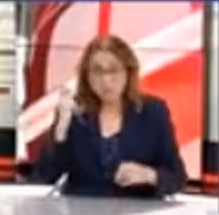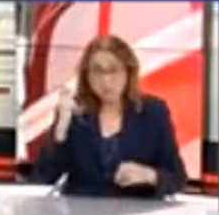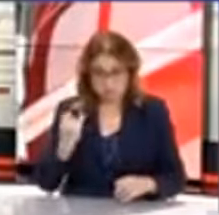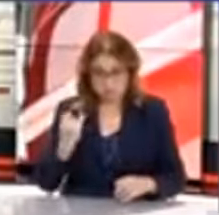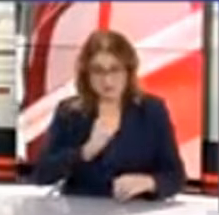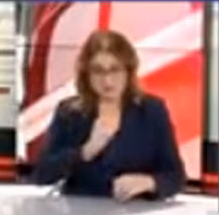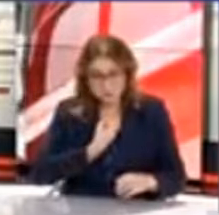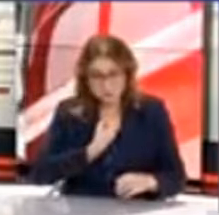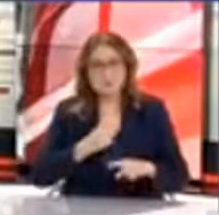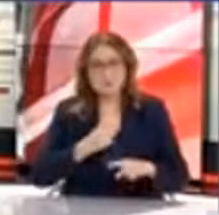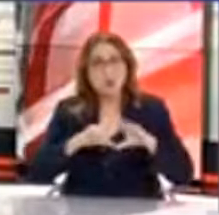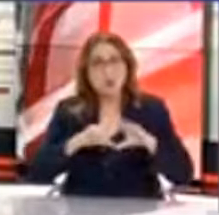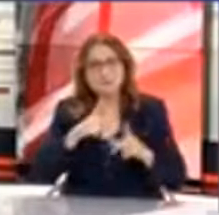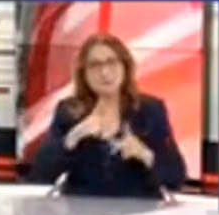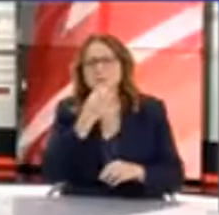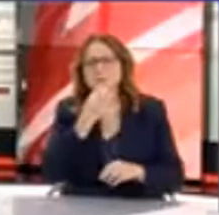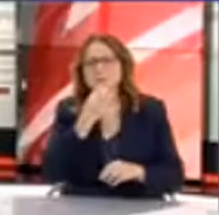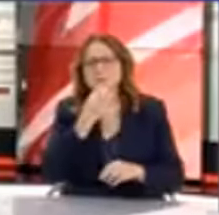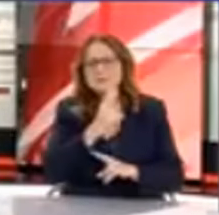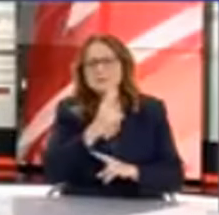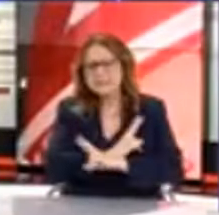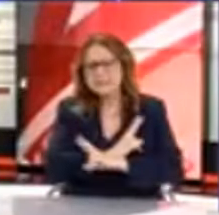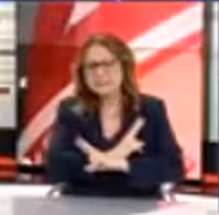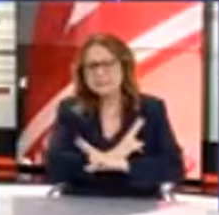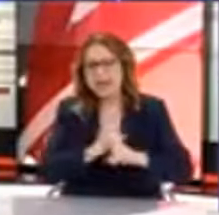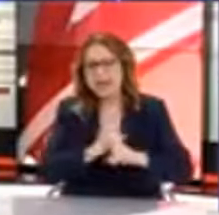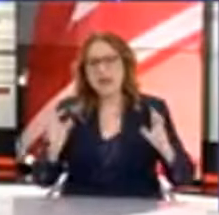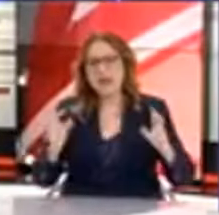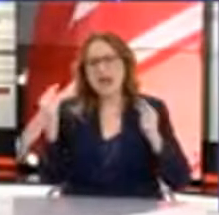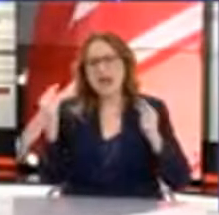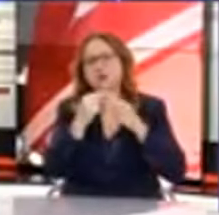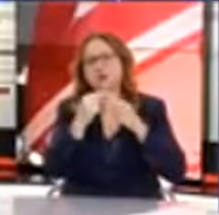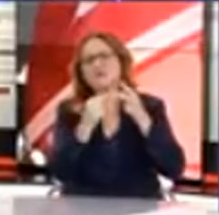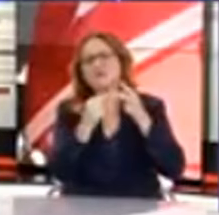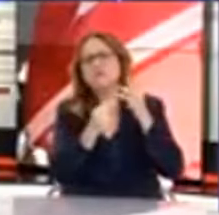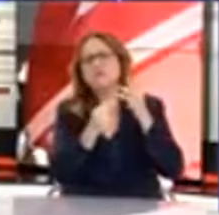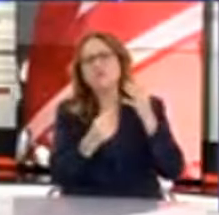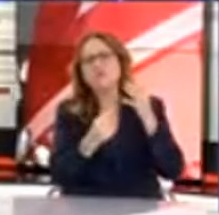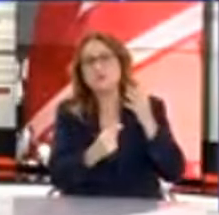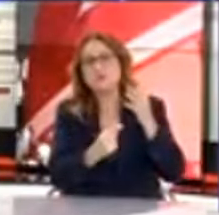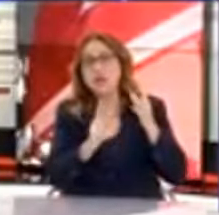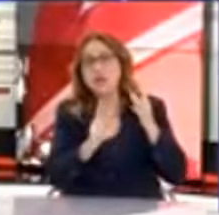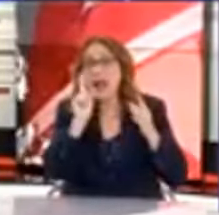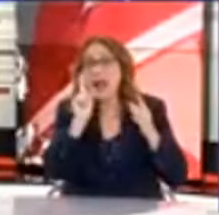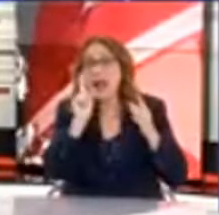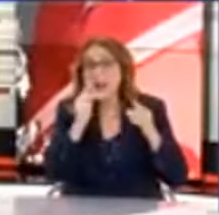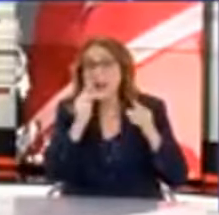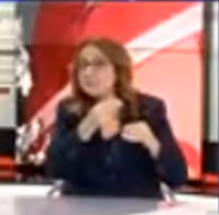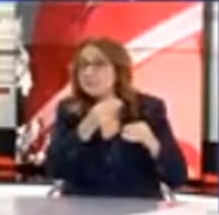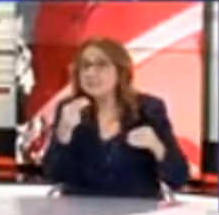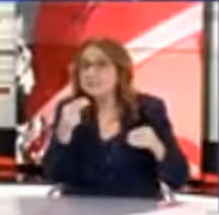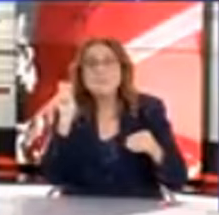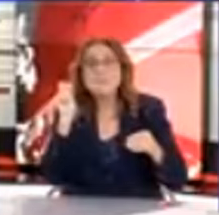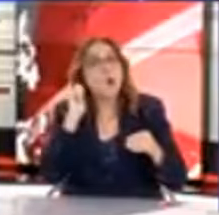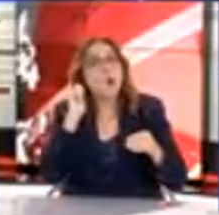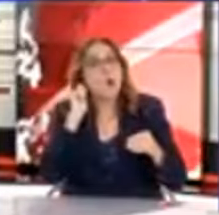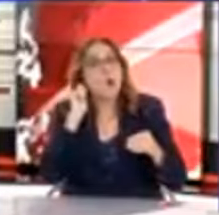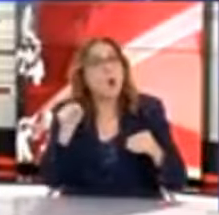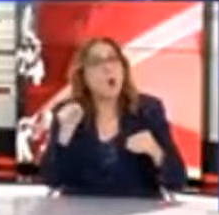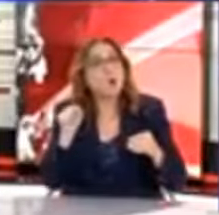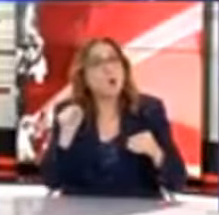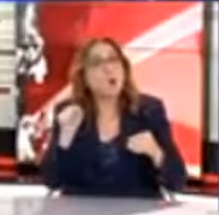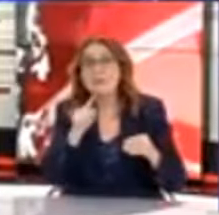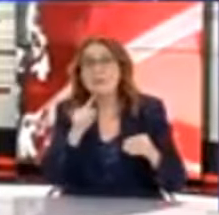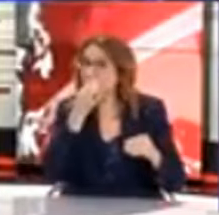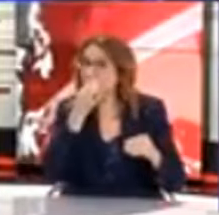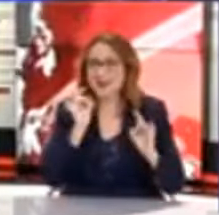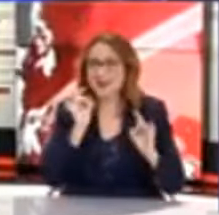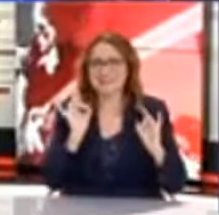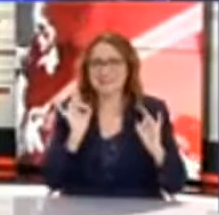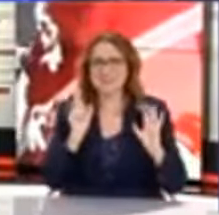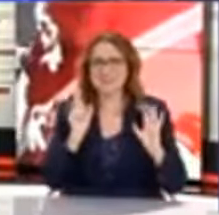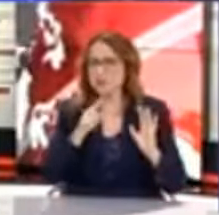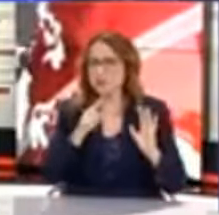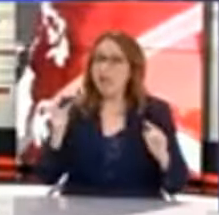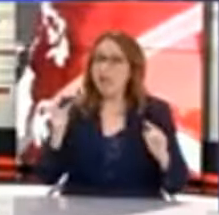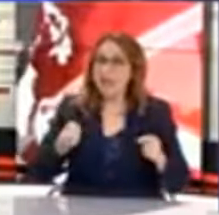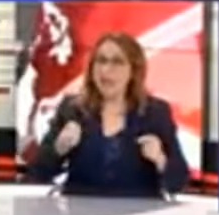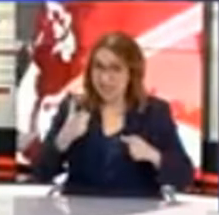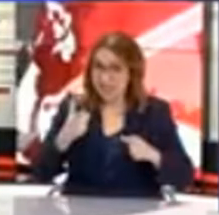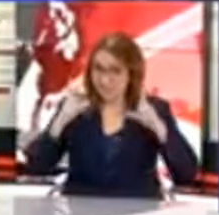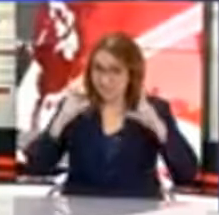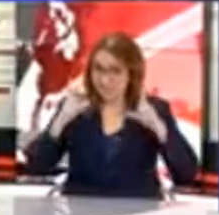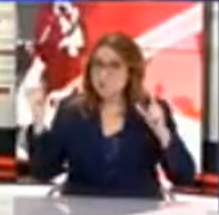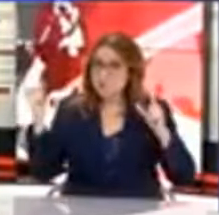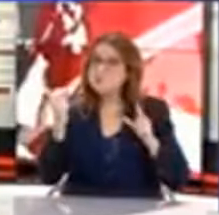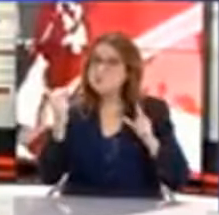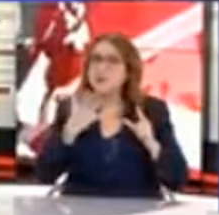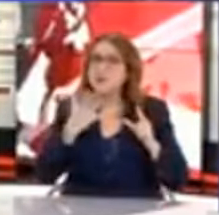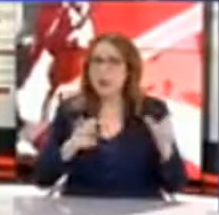τοποθέτηση σε ό,τι αφορά την ονομασία. Η Νέα Δημοκρατία είναι υπέρ της σύνθετης ονομασίας. Και για να χρησιμοποιήσω και το σλόγγαν το οποίο έχετε λανσάρει από